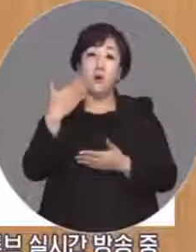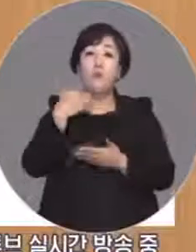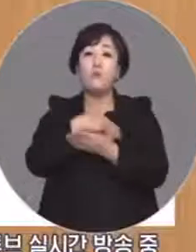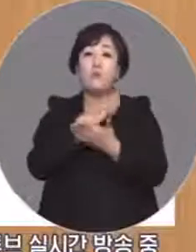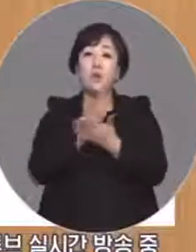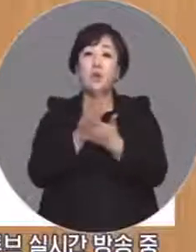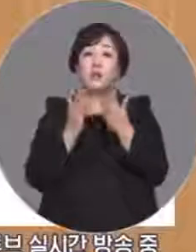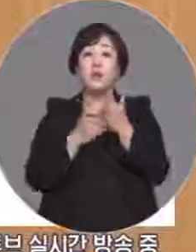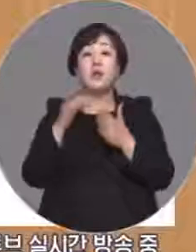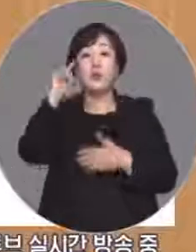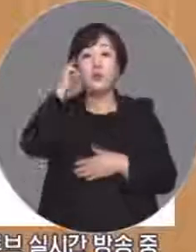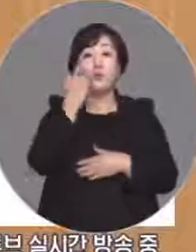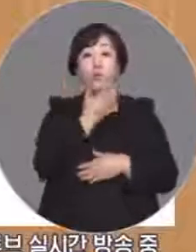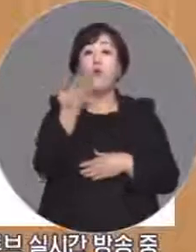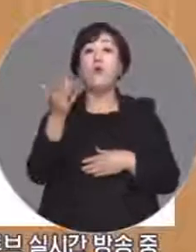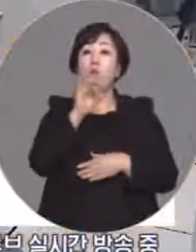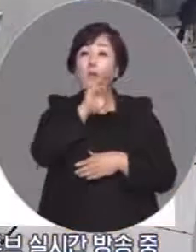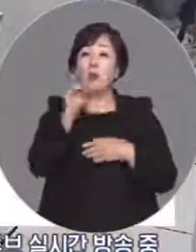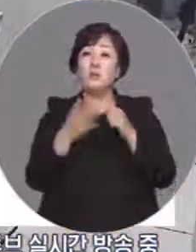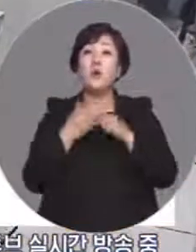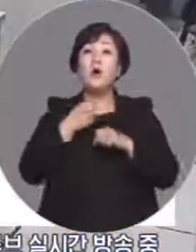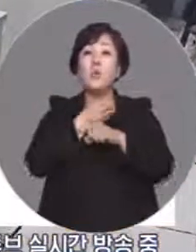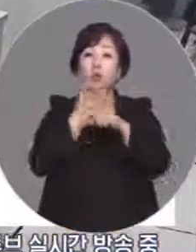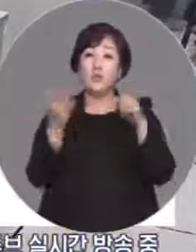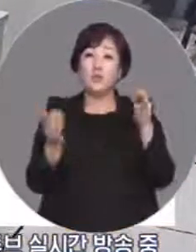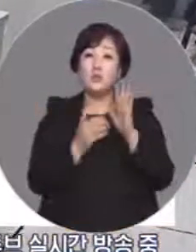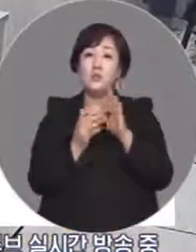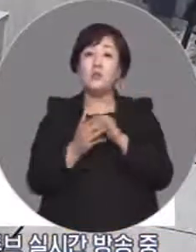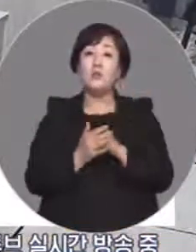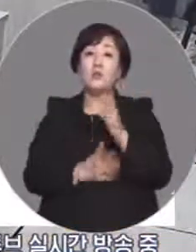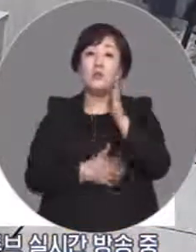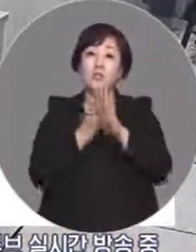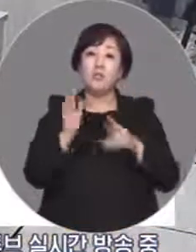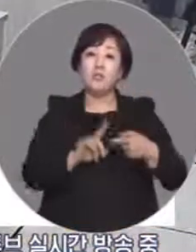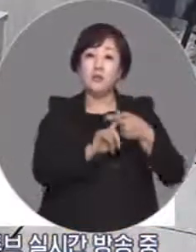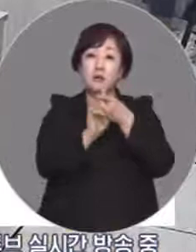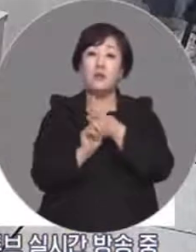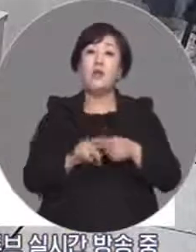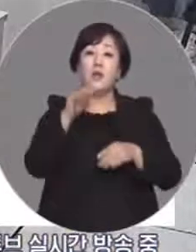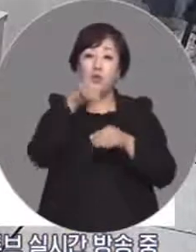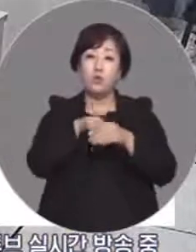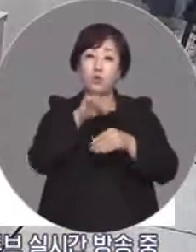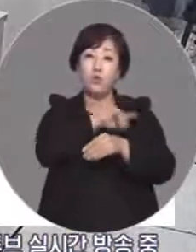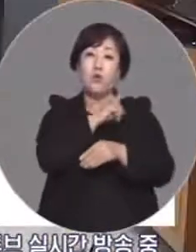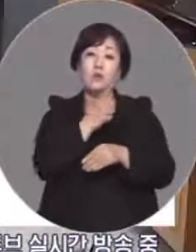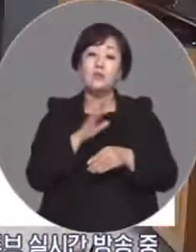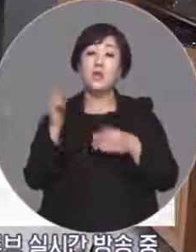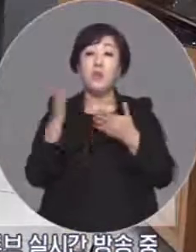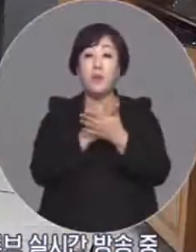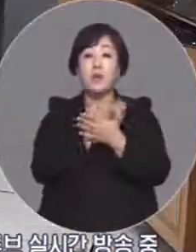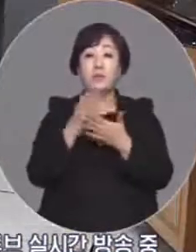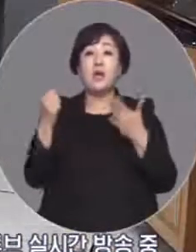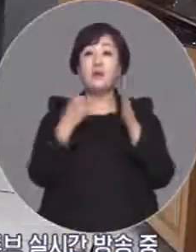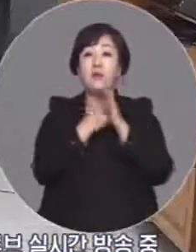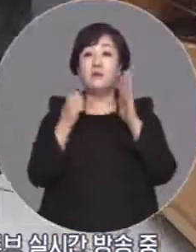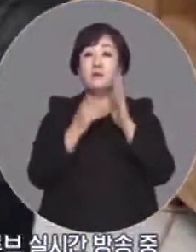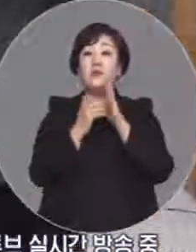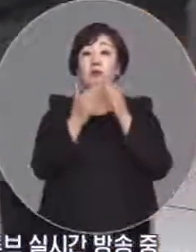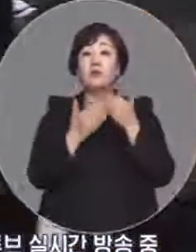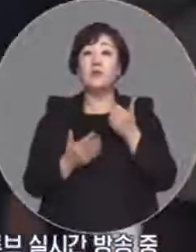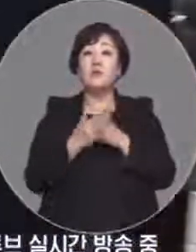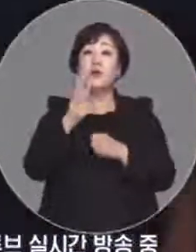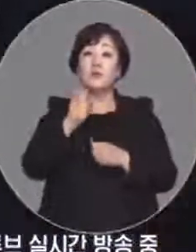질의서를 각 후보들에게 보냈다고 밝혔습니다 시민연대 는 유권자들의 판단에 도움을 주기 위해 31일까지